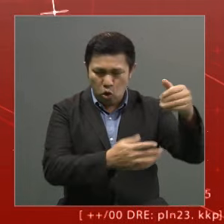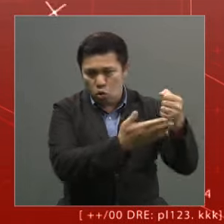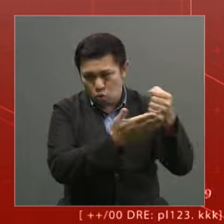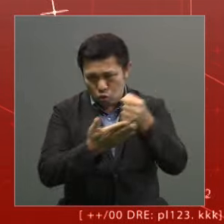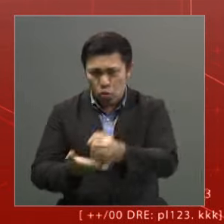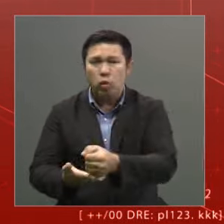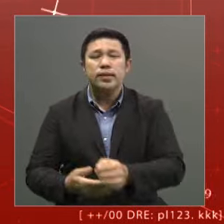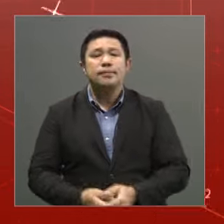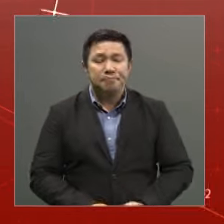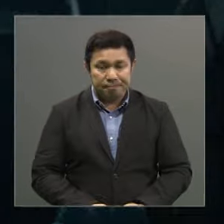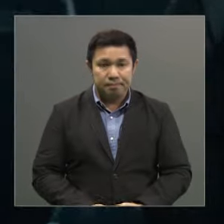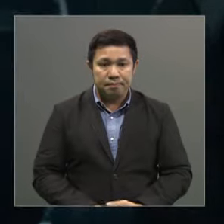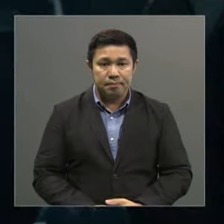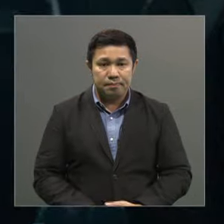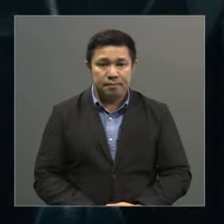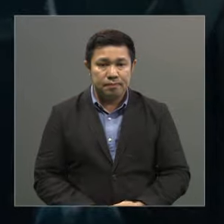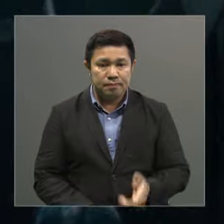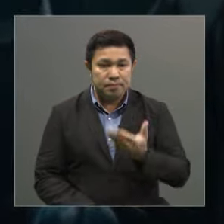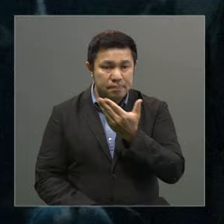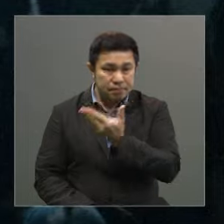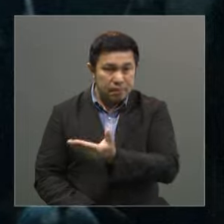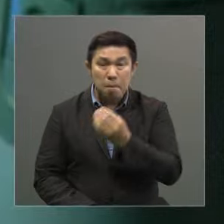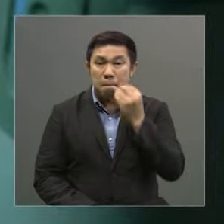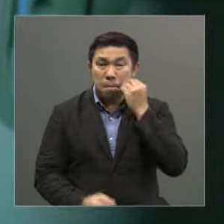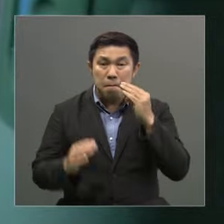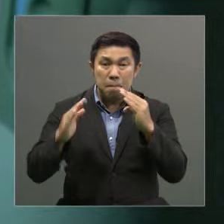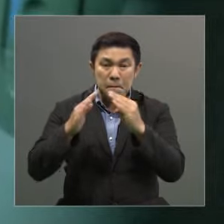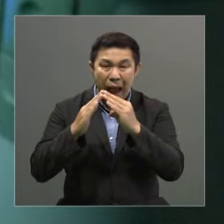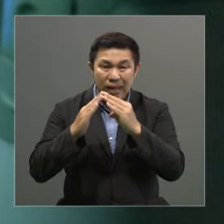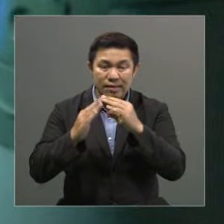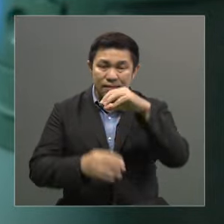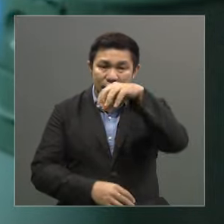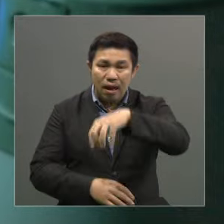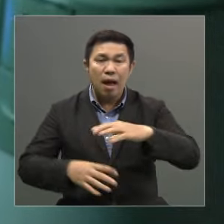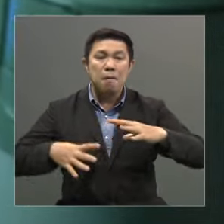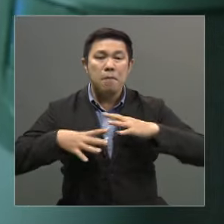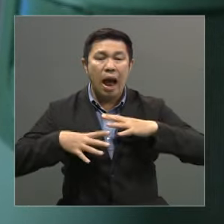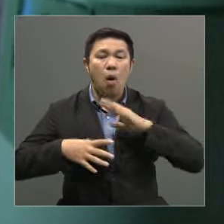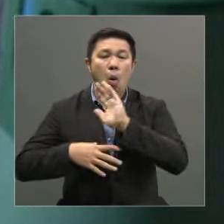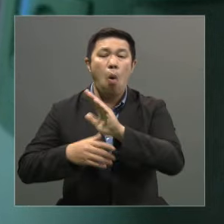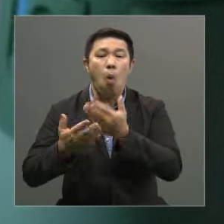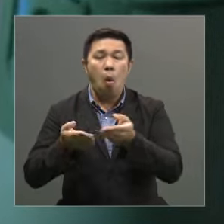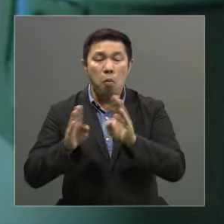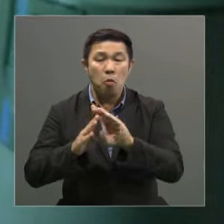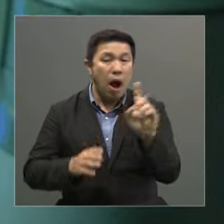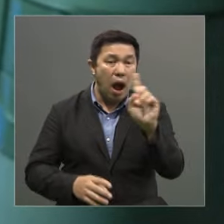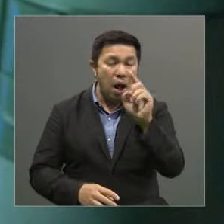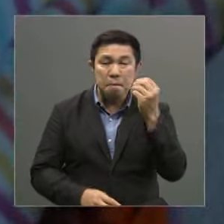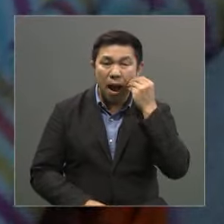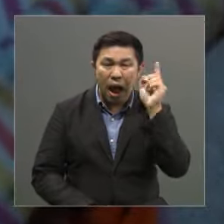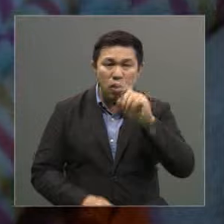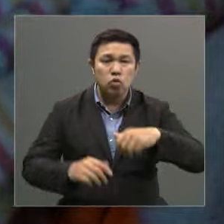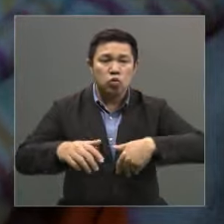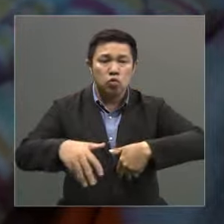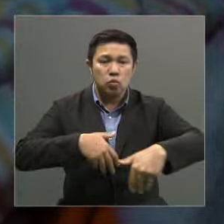พาคุณผู้ชมไปดูกันนะนี่คือบรรยากาศในบ้านนะนี่คือสถานที่พักอาศัยเนี่ยของครอบครัวนี้อยู่ในชุมชนอินธัม